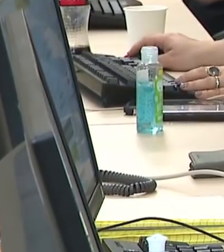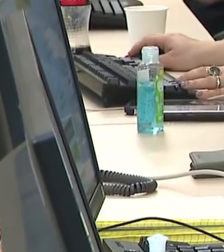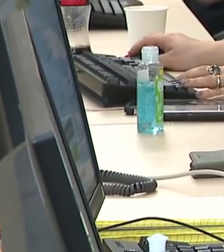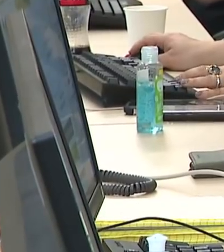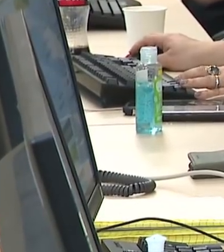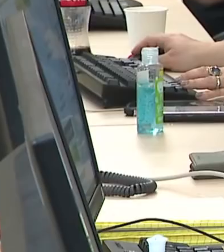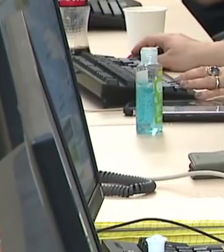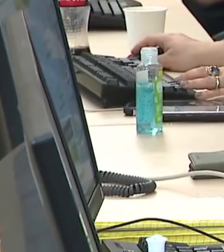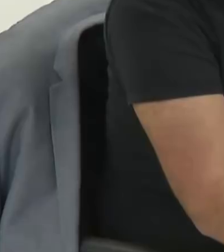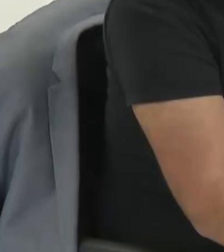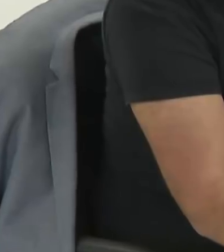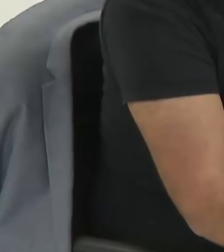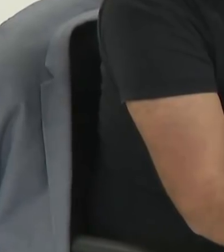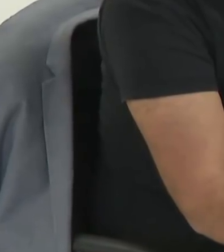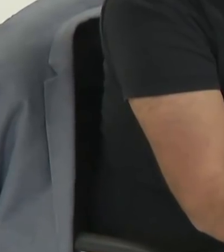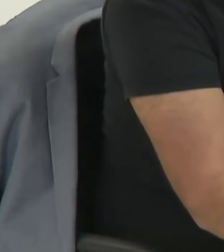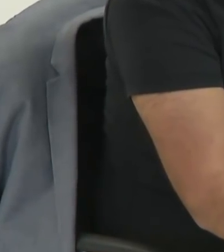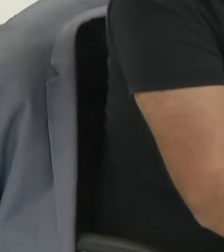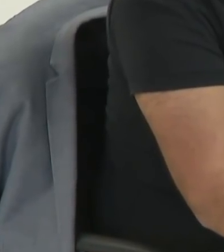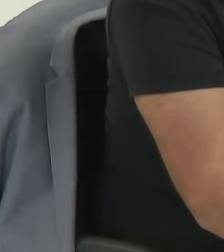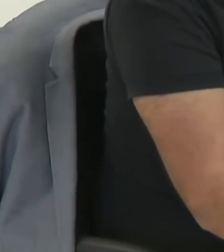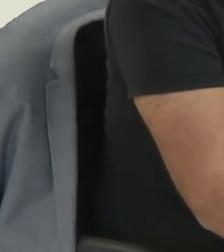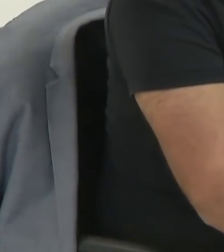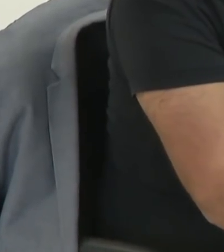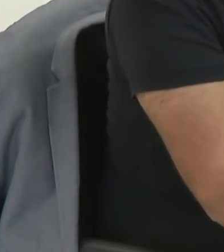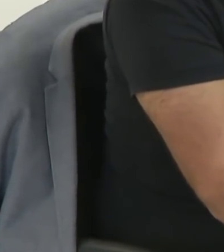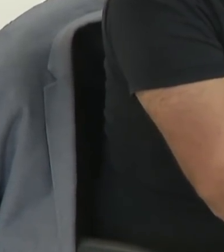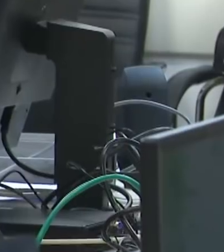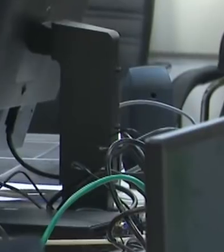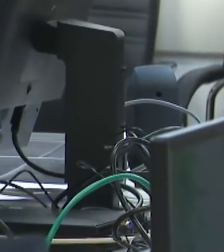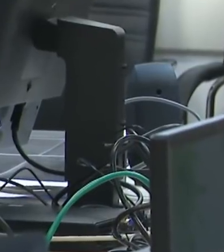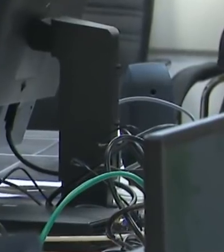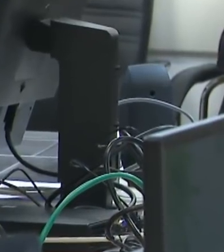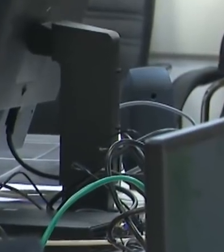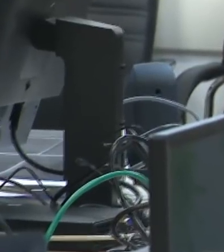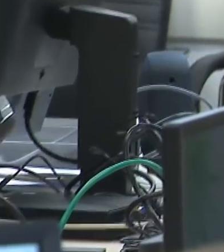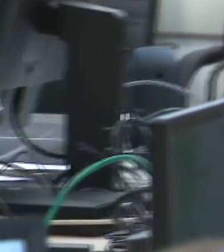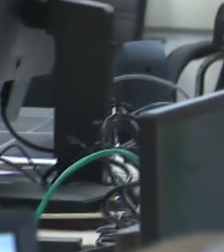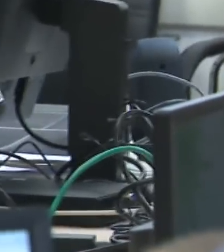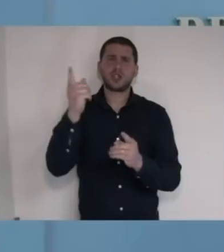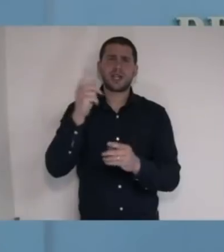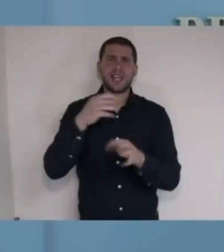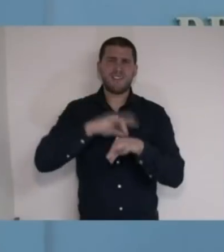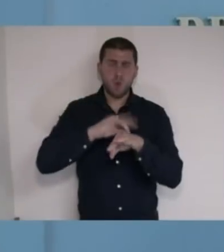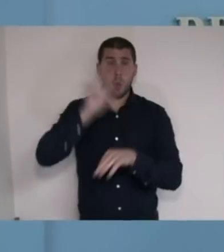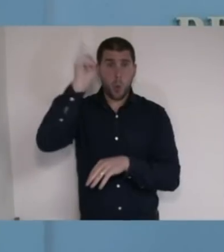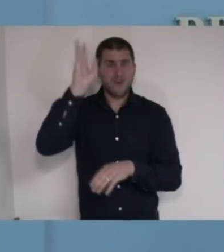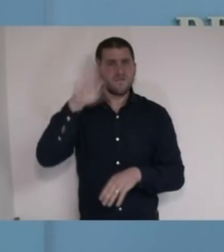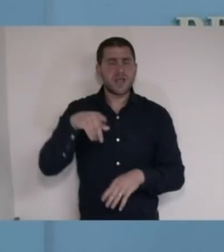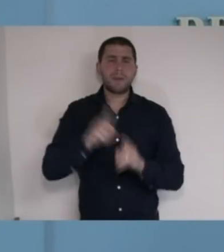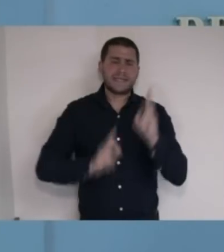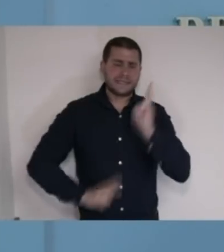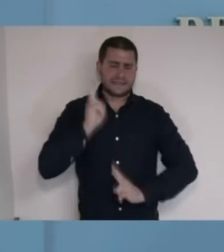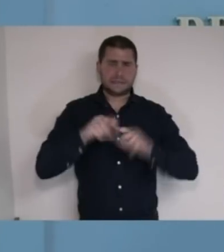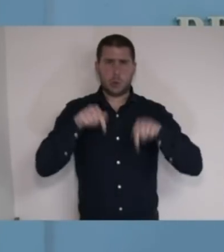יחד עם מלכן משרד הביטחון ומשרד הבריאות, שמקדם את הרכש הרפואי בחו"ל, וגם מקדם את